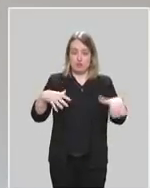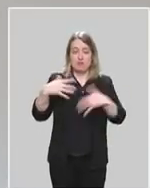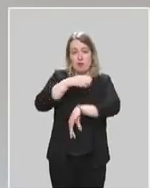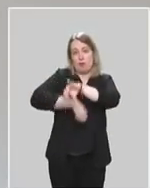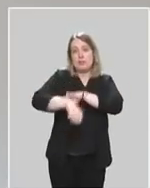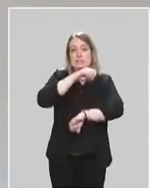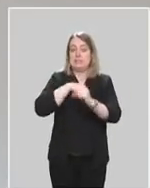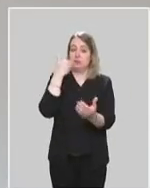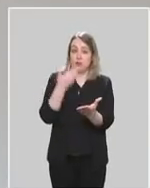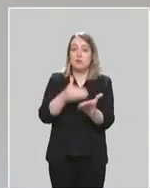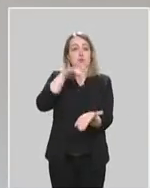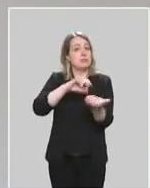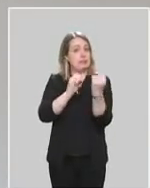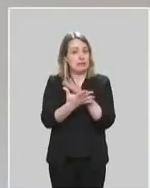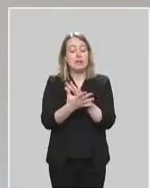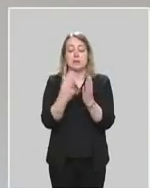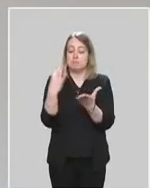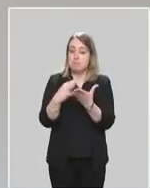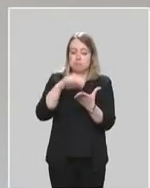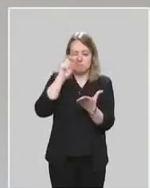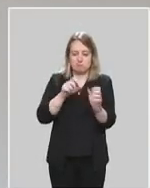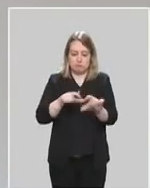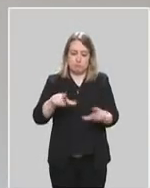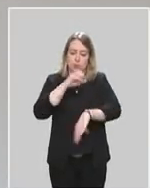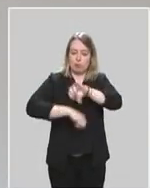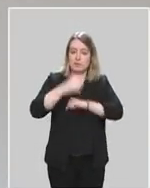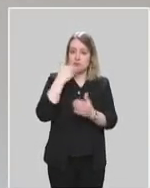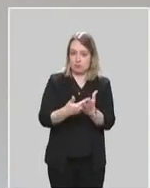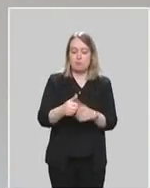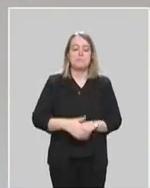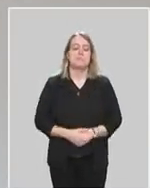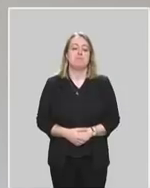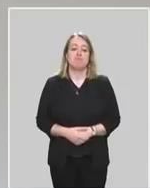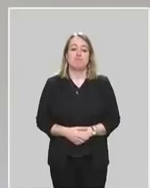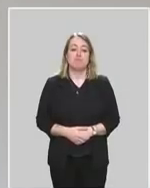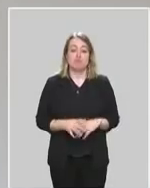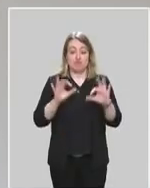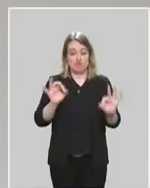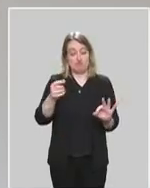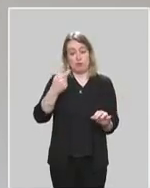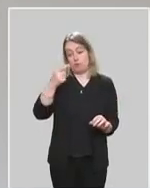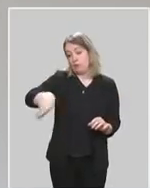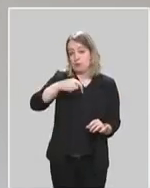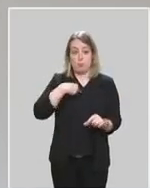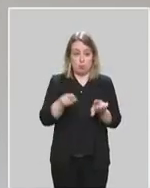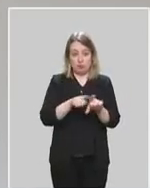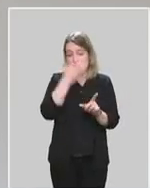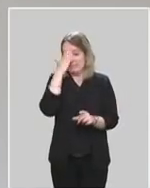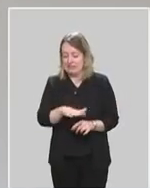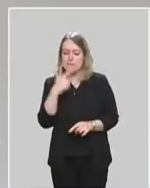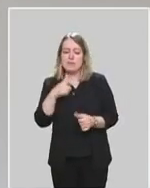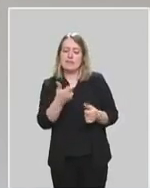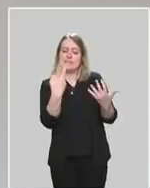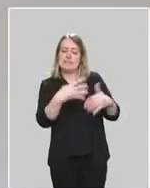plateformes de prise de rendez-vous en ligne pour réserver vos créneaux. Vous comme moi, nous le savons, tout le monde, évidemment les 19 millions de Français appelés à se faire